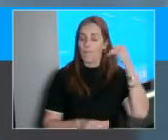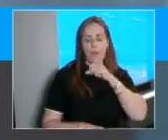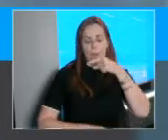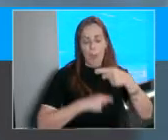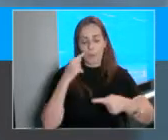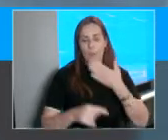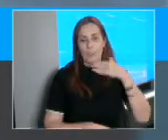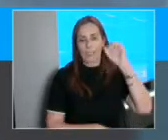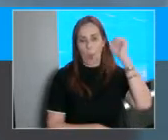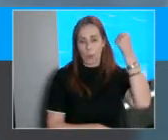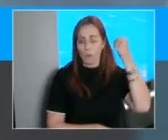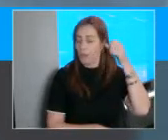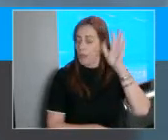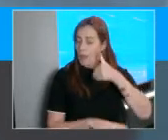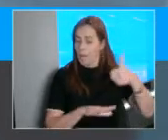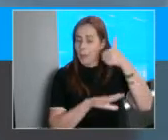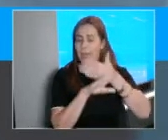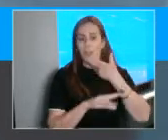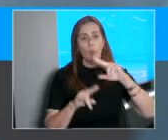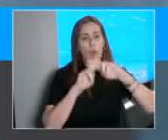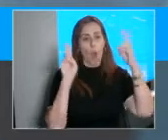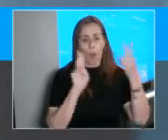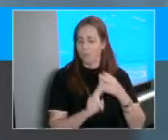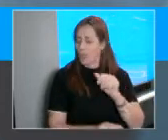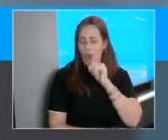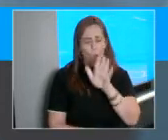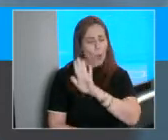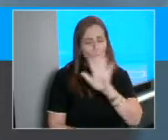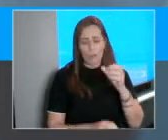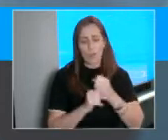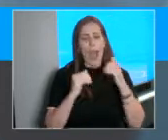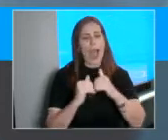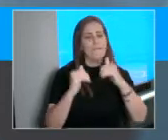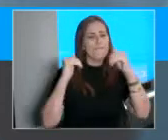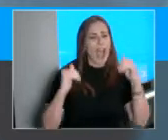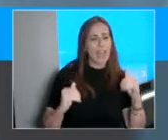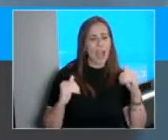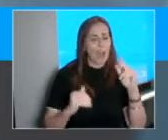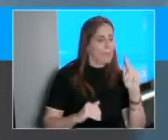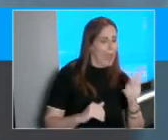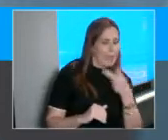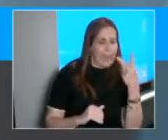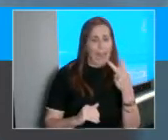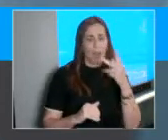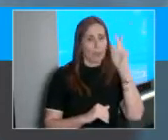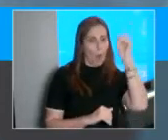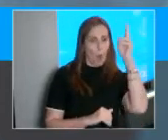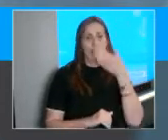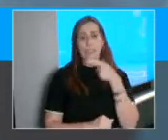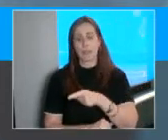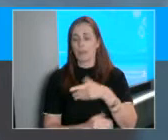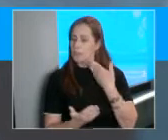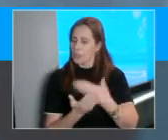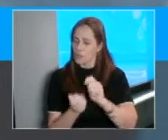ומהמסורת הציונית. גם מנהיגי יהדות העולם לא רצו ליצור הפרדה בין קהילותיהם לבין מדינת ישראל. הם